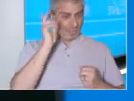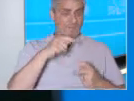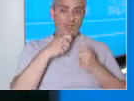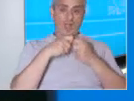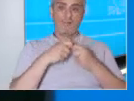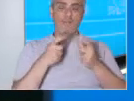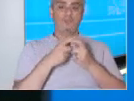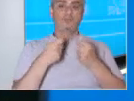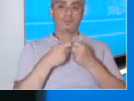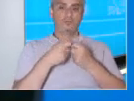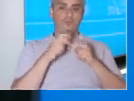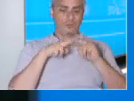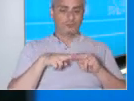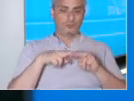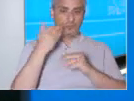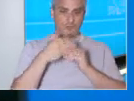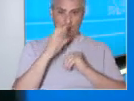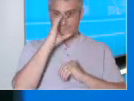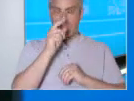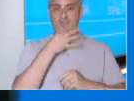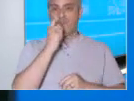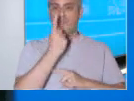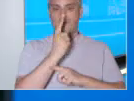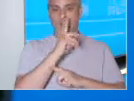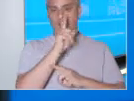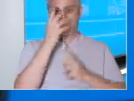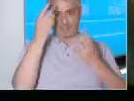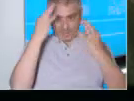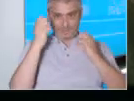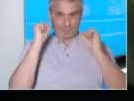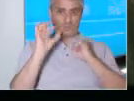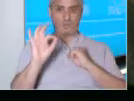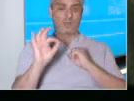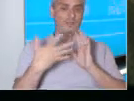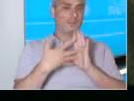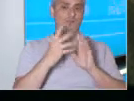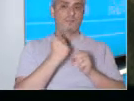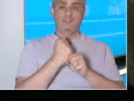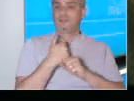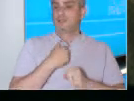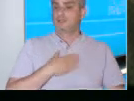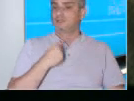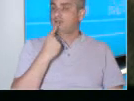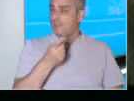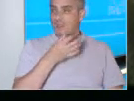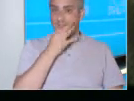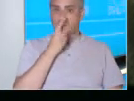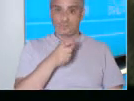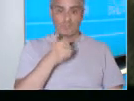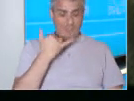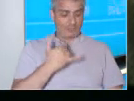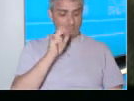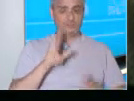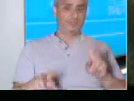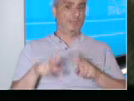חברי המשותפת נשארו היום בסוף בנאום בן דקה שלך, כנראה לכבוד היום. תפשפש במעשיך. ואני עוד רציתי להגיד שם בנאום, שעכשיו